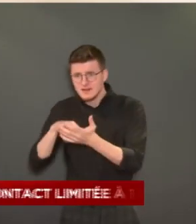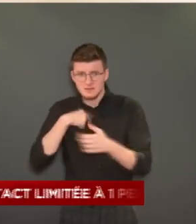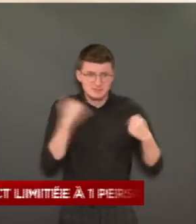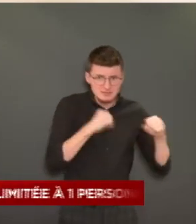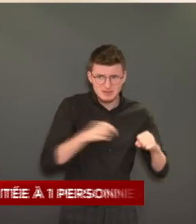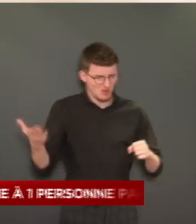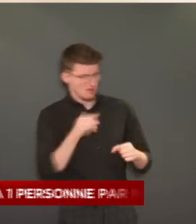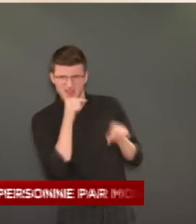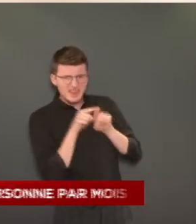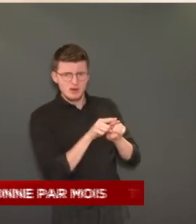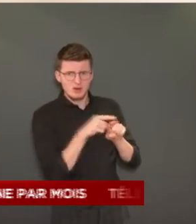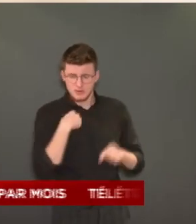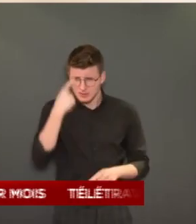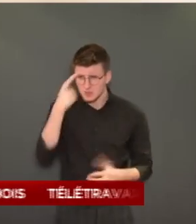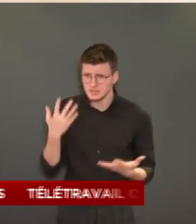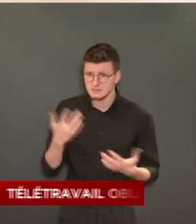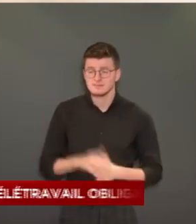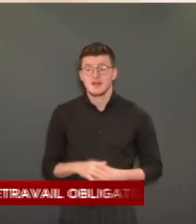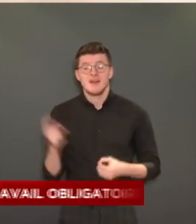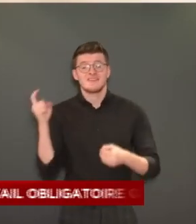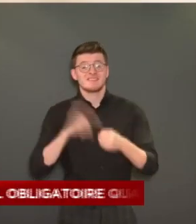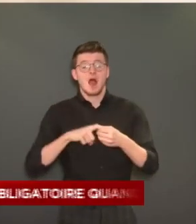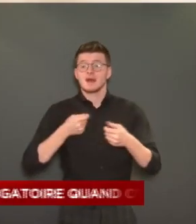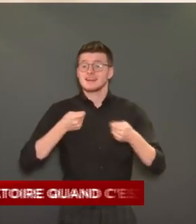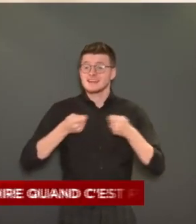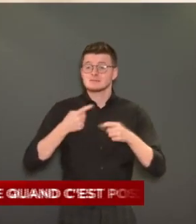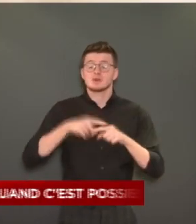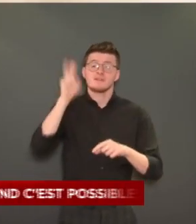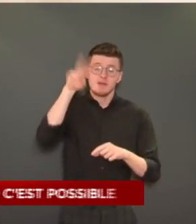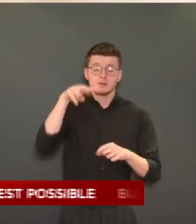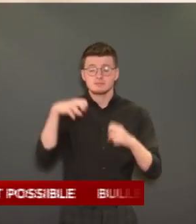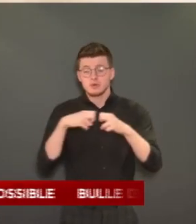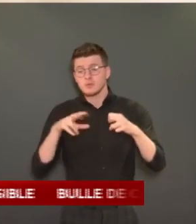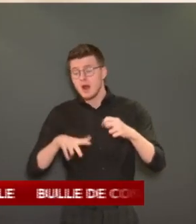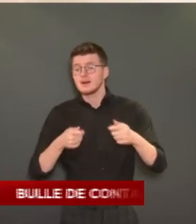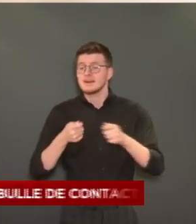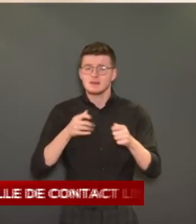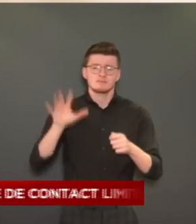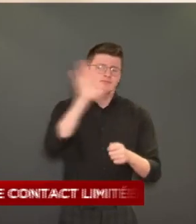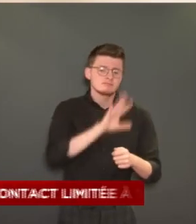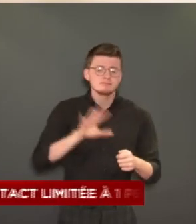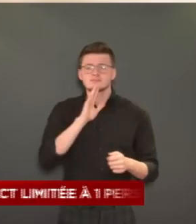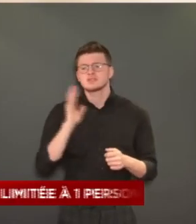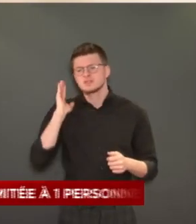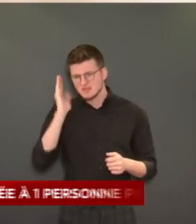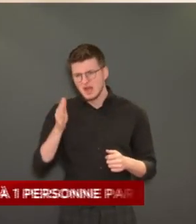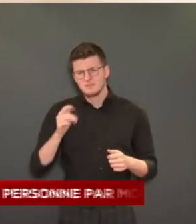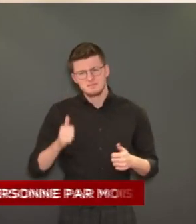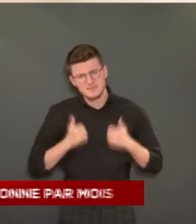est décidé aujourd'hui paraît particulièrement injuste. Alors sachez que le gouvernement fédéral et les entités